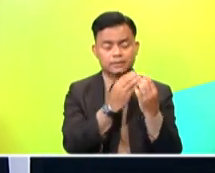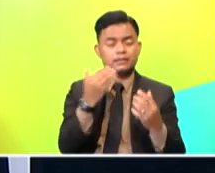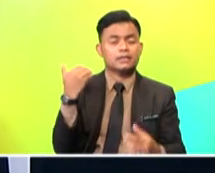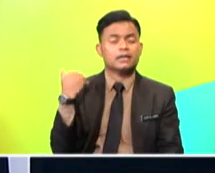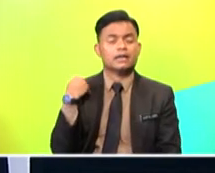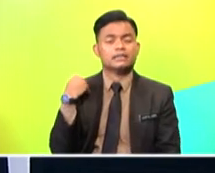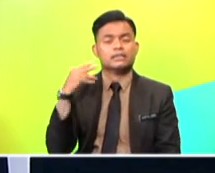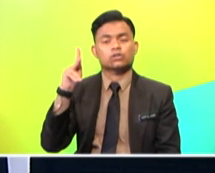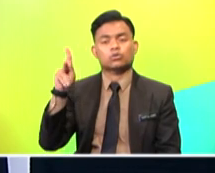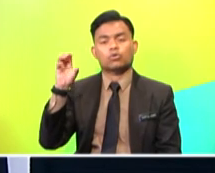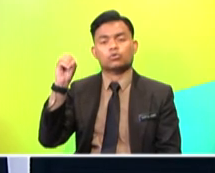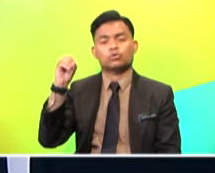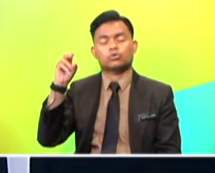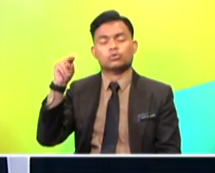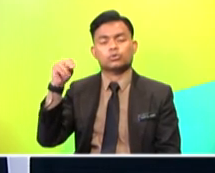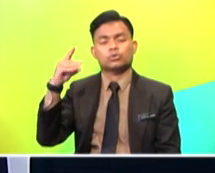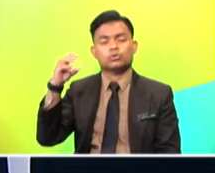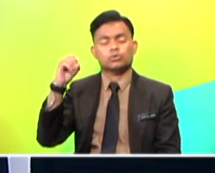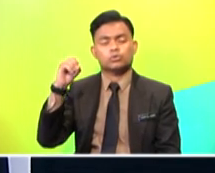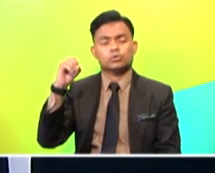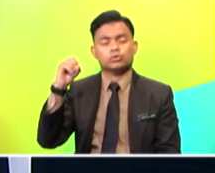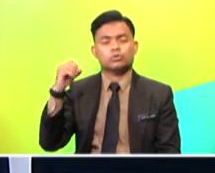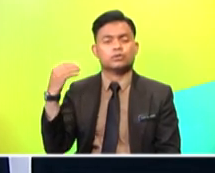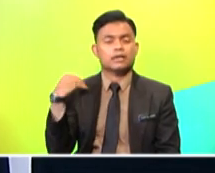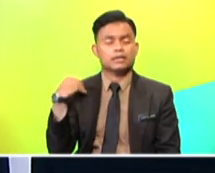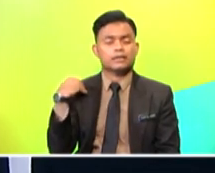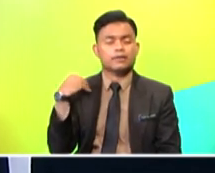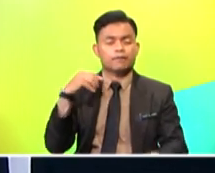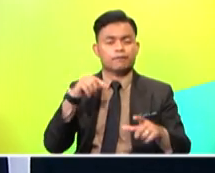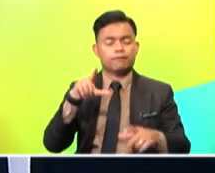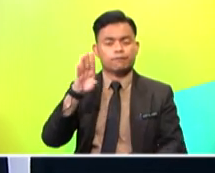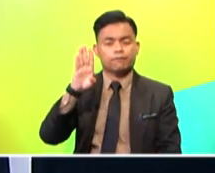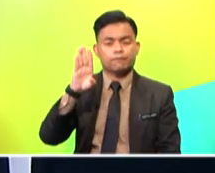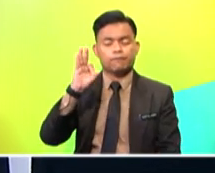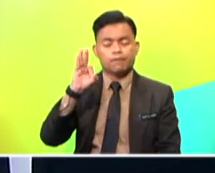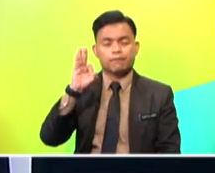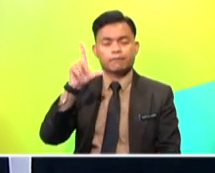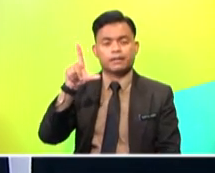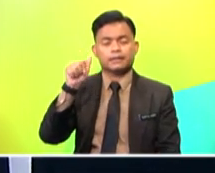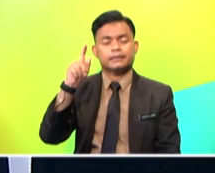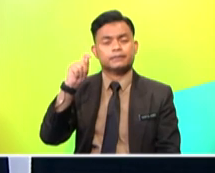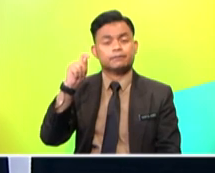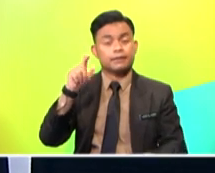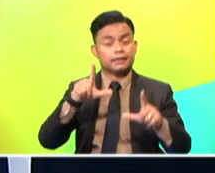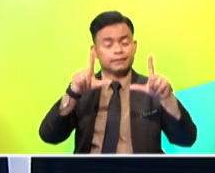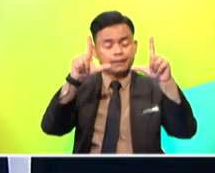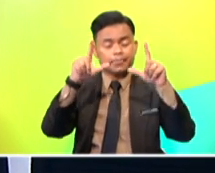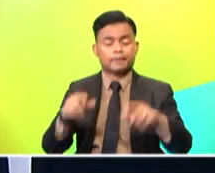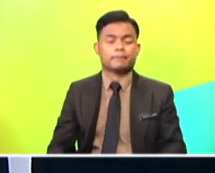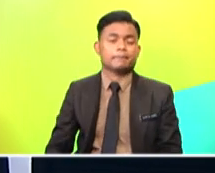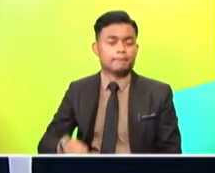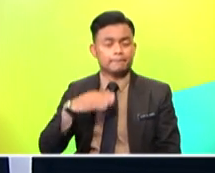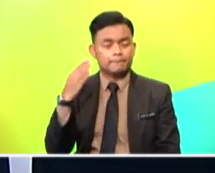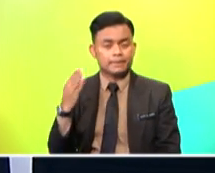ada flat. Rumah kondominium tu lagi mewahlah. Okay, lagi besar lah. Tapi ciri-ciri dia ialah rumah yang